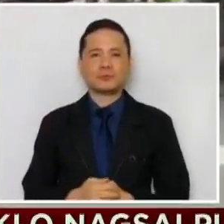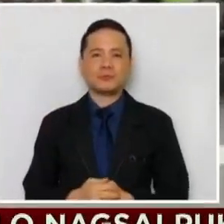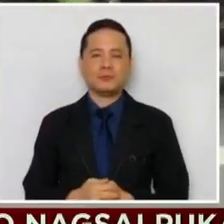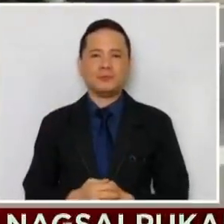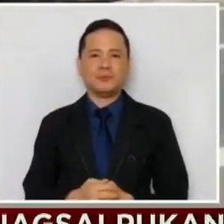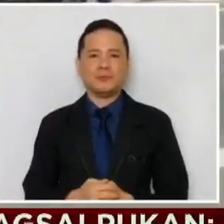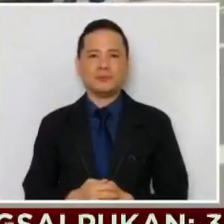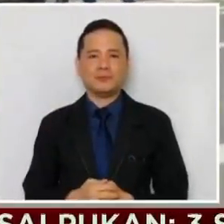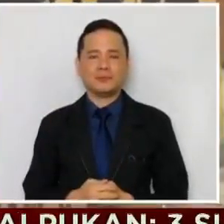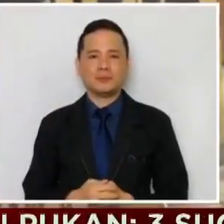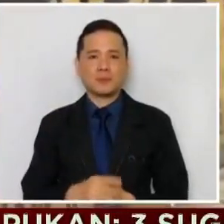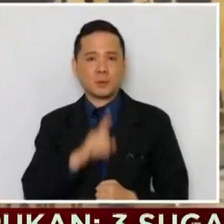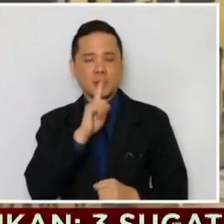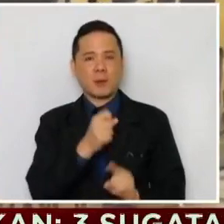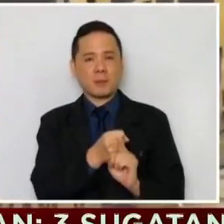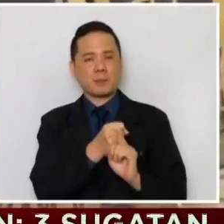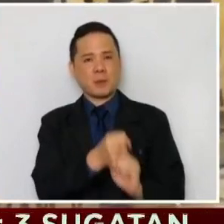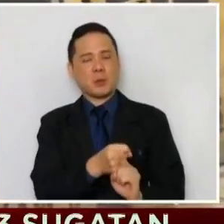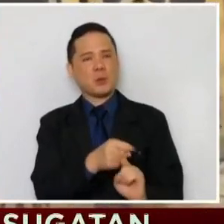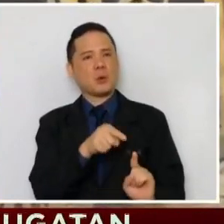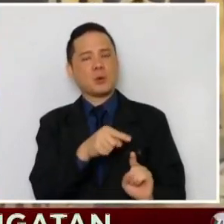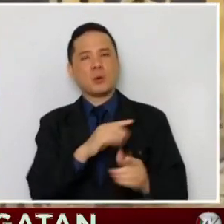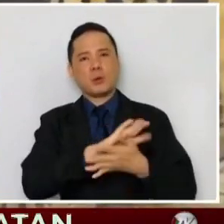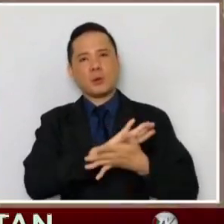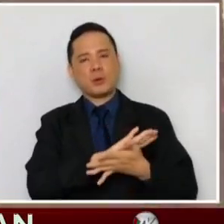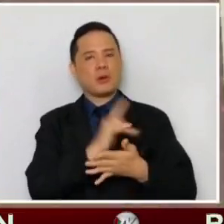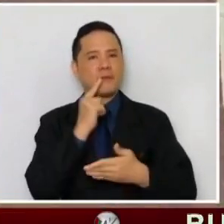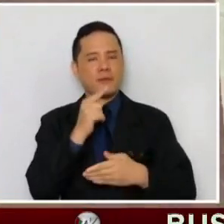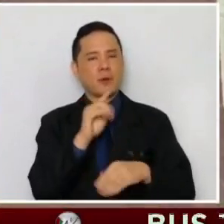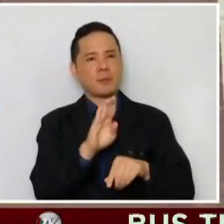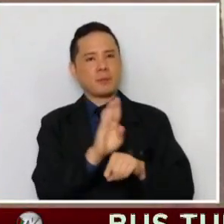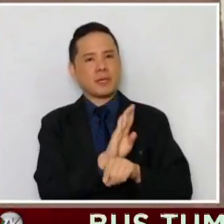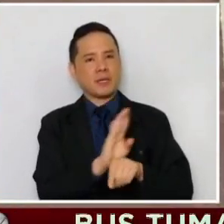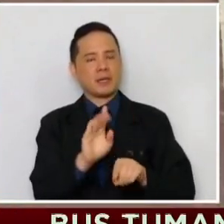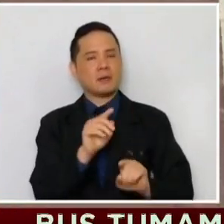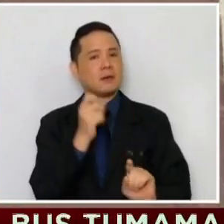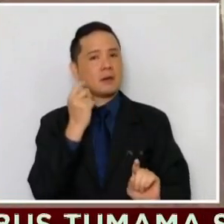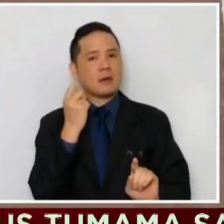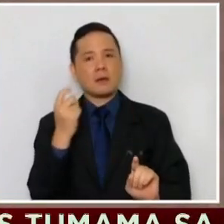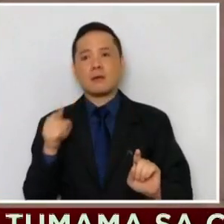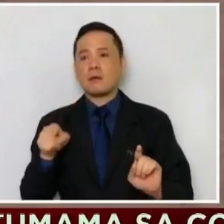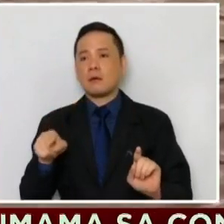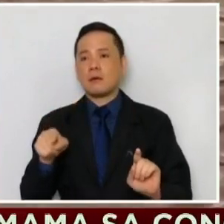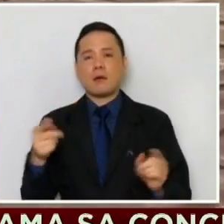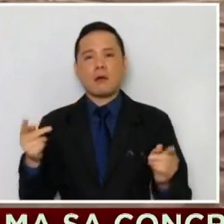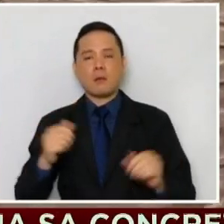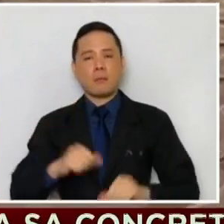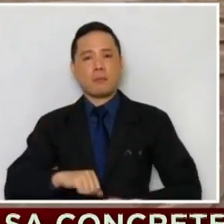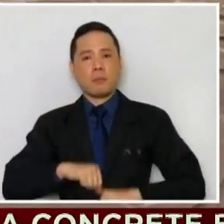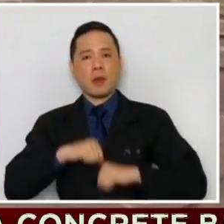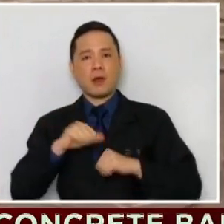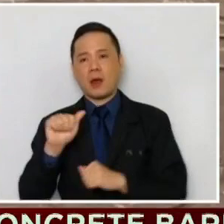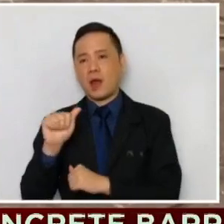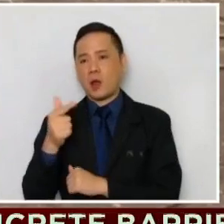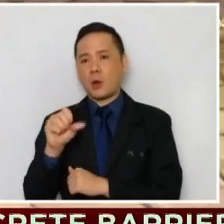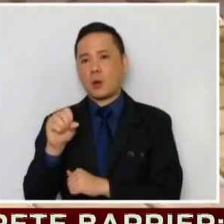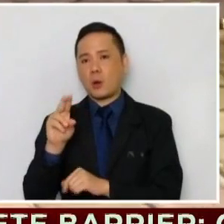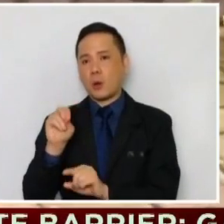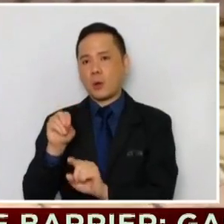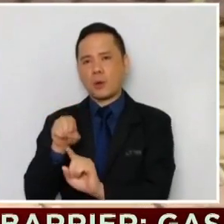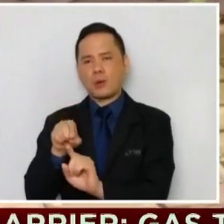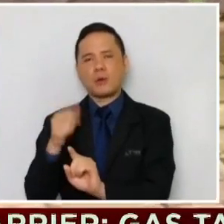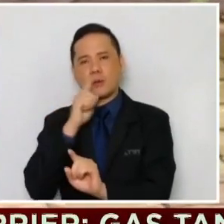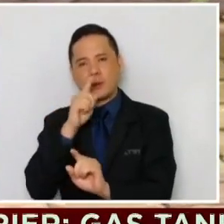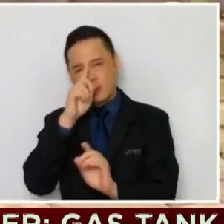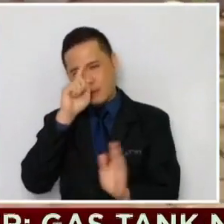Malaki ang naging epekto ng pandemya sa lokal na industriya, pero proud ang pamahalang bayan ng Angono na kinikilala ang galing ng